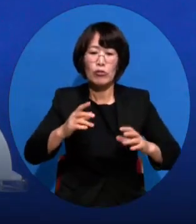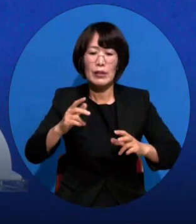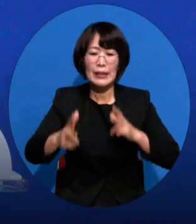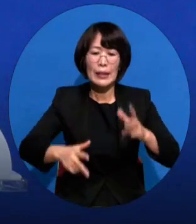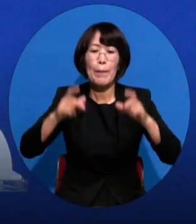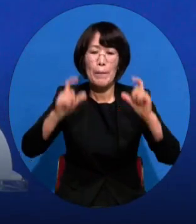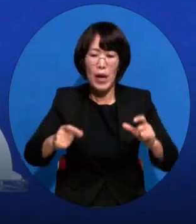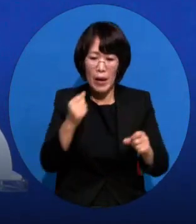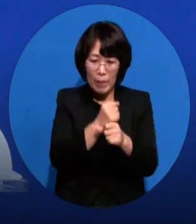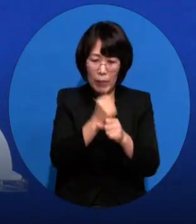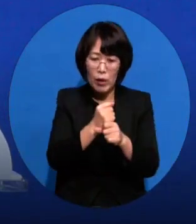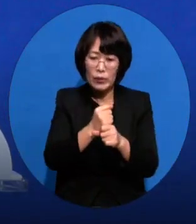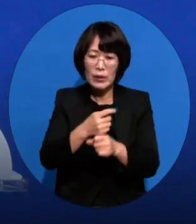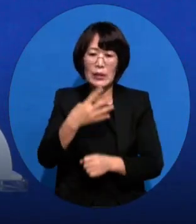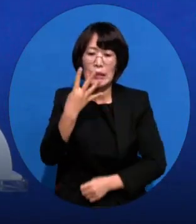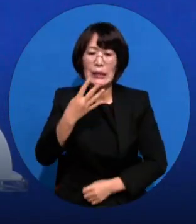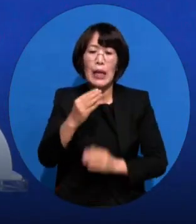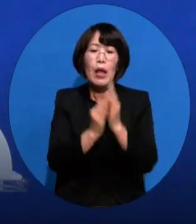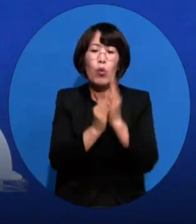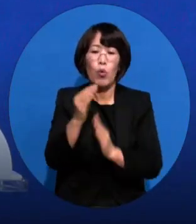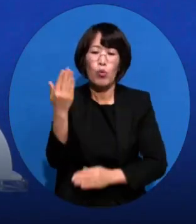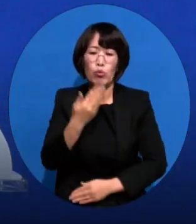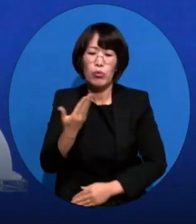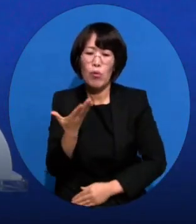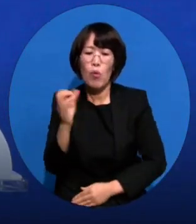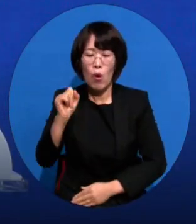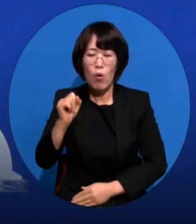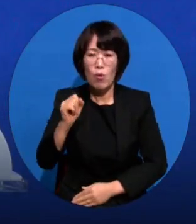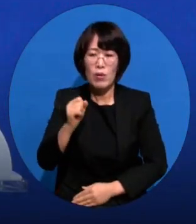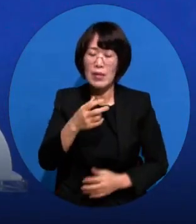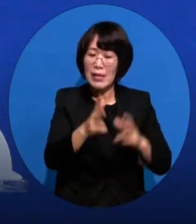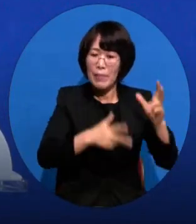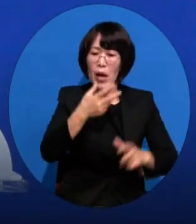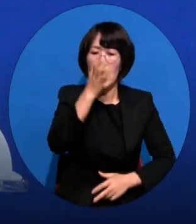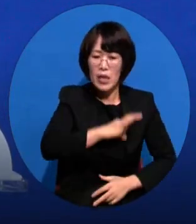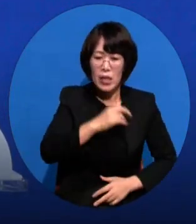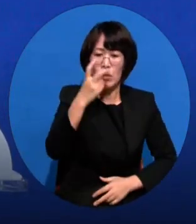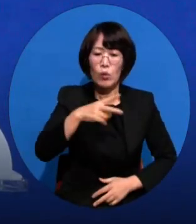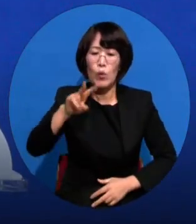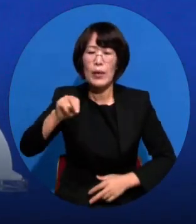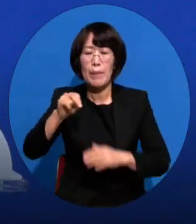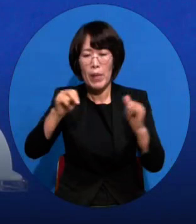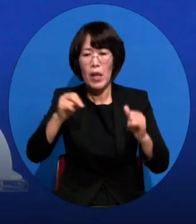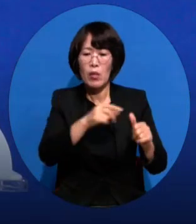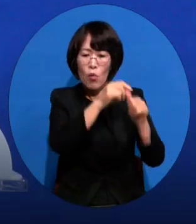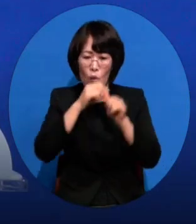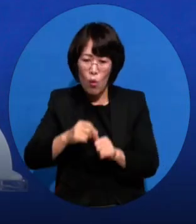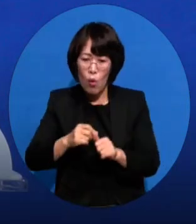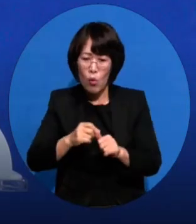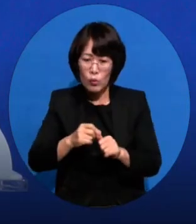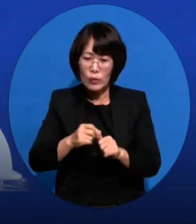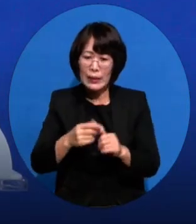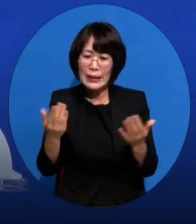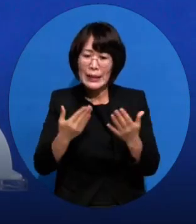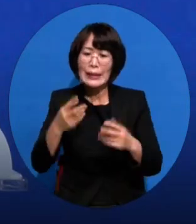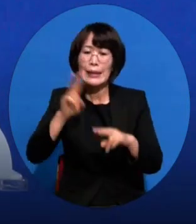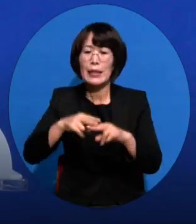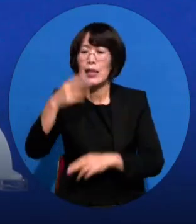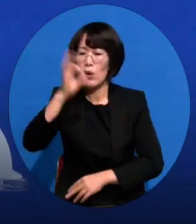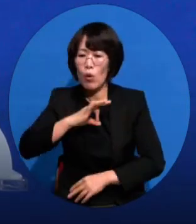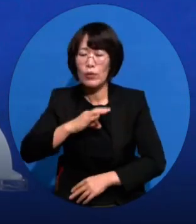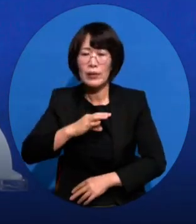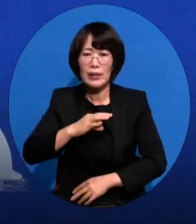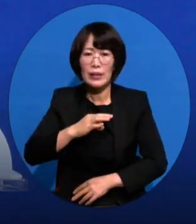조성으로 약 4조 9천억 원의 생산 유발 효과와 2만여 명의 고용 유발 효과를